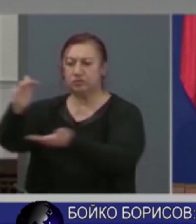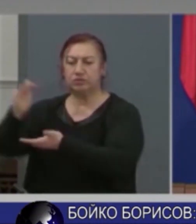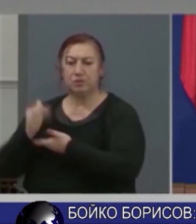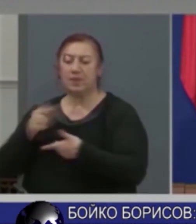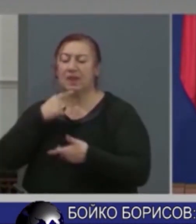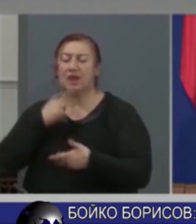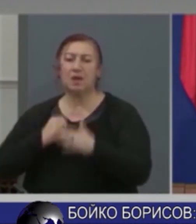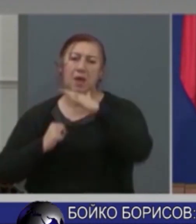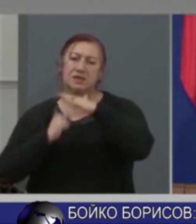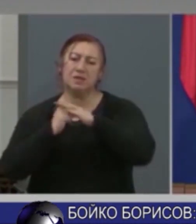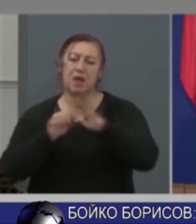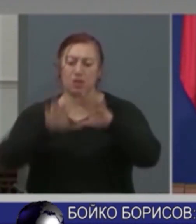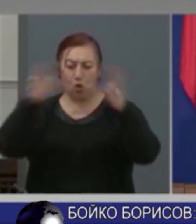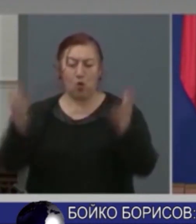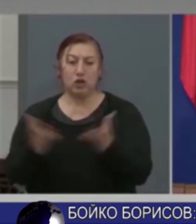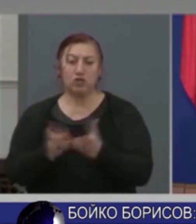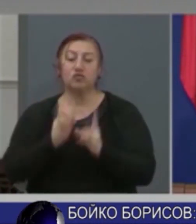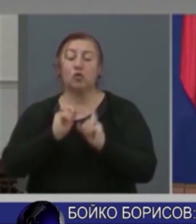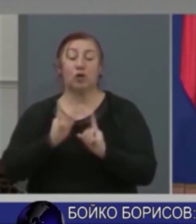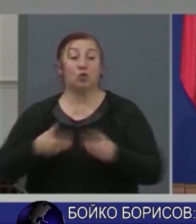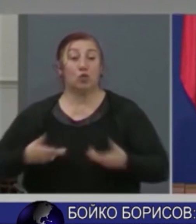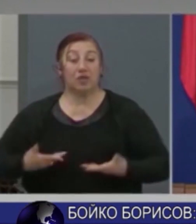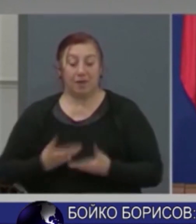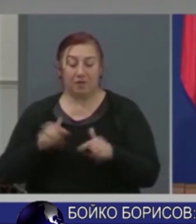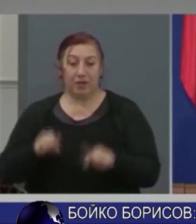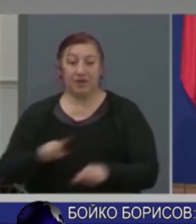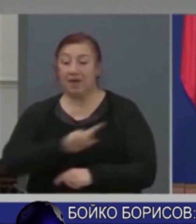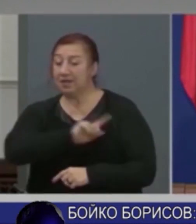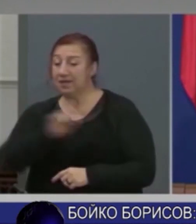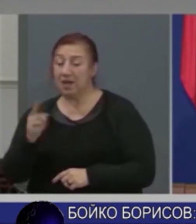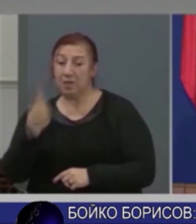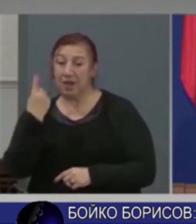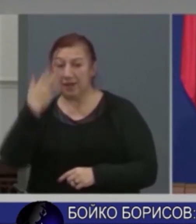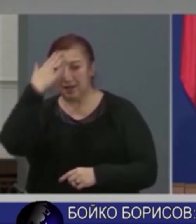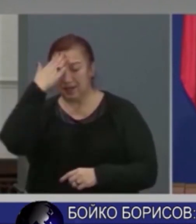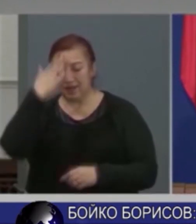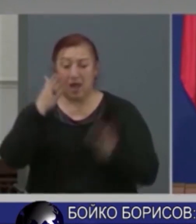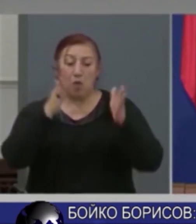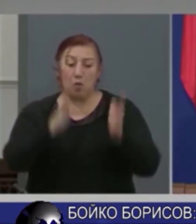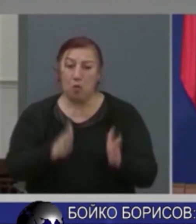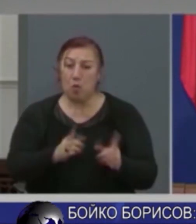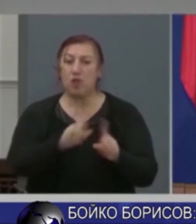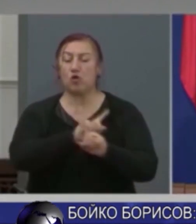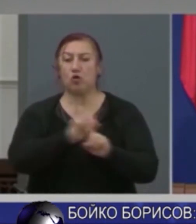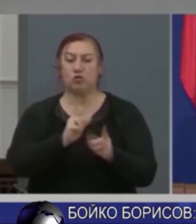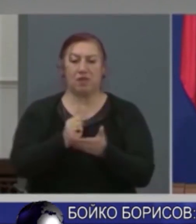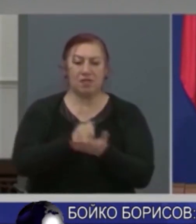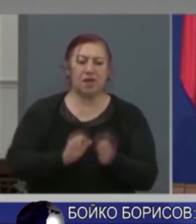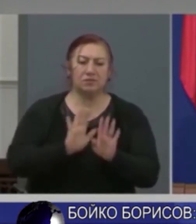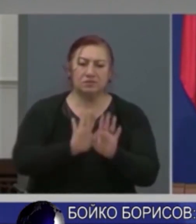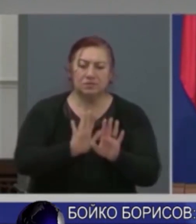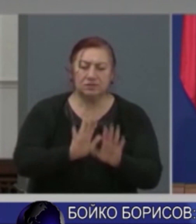към момента. Премиерът Борисов отново подчерта, че страната ни е затегнала мерките на време, тъй като до момента